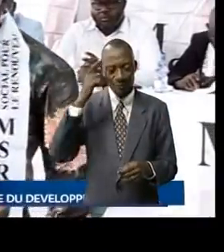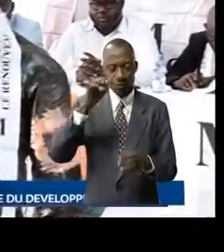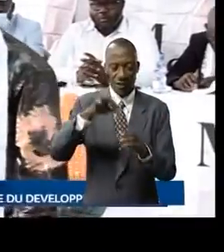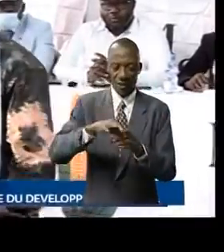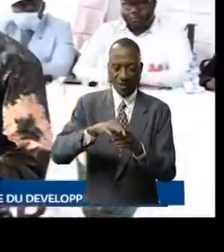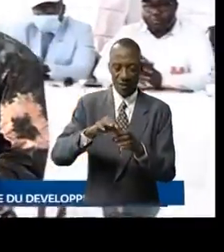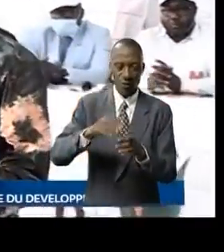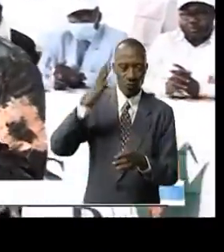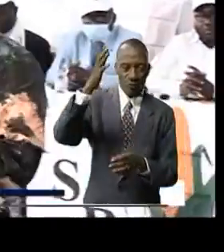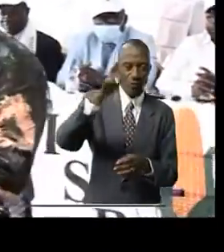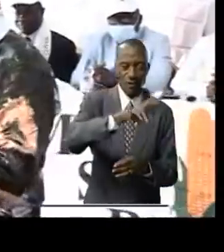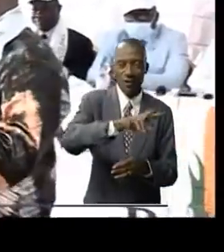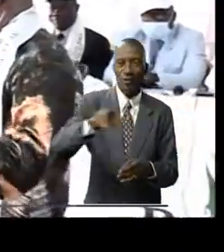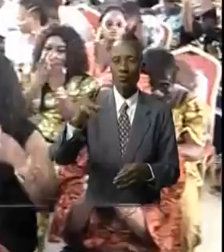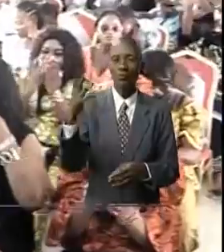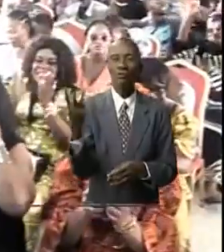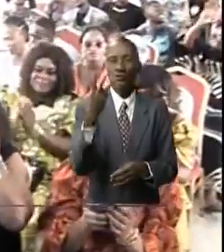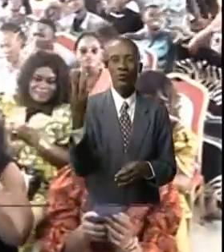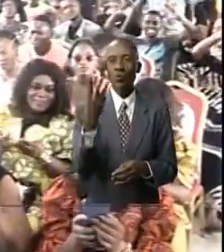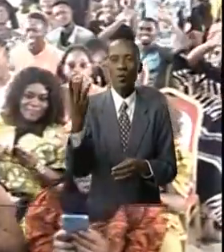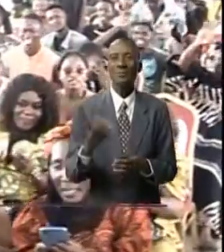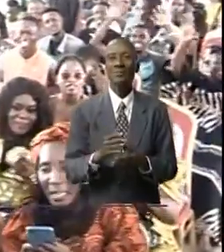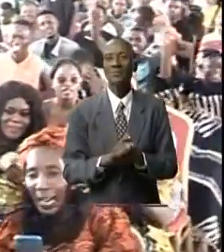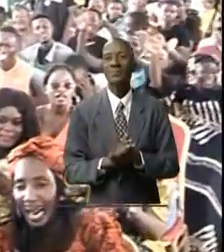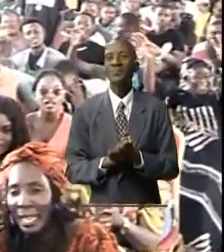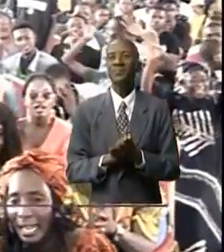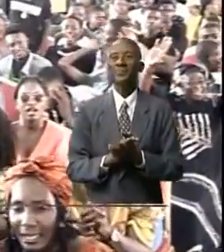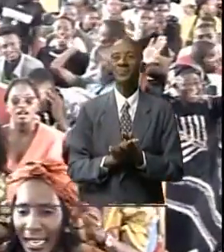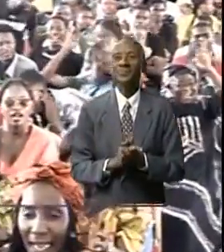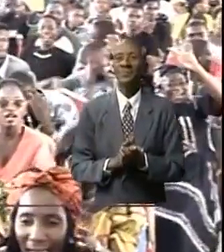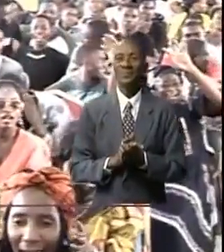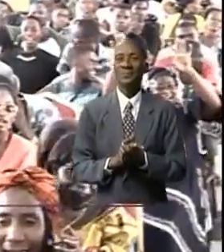2023, et je vous demande d'applaudir très, très, très fort.